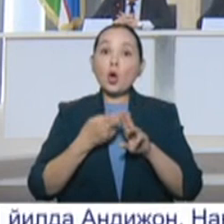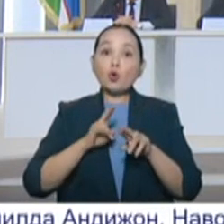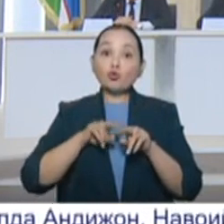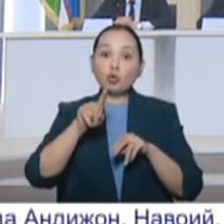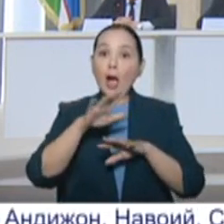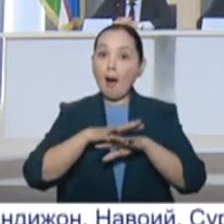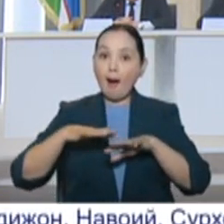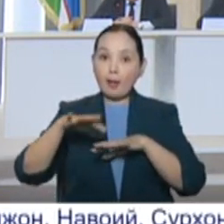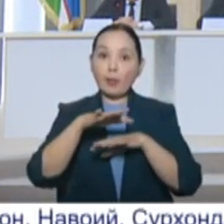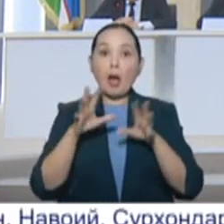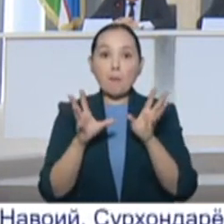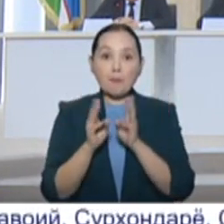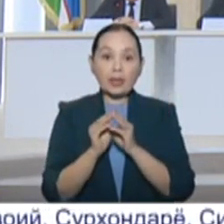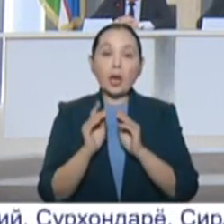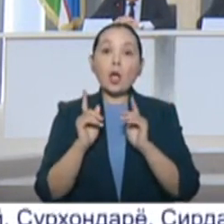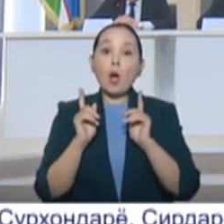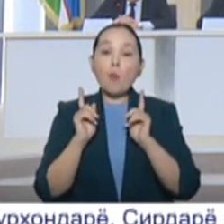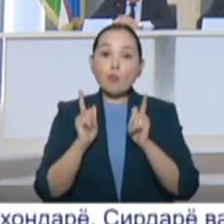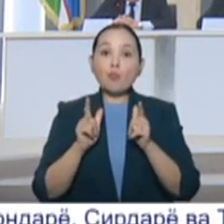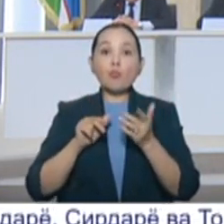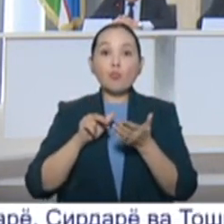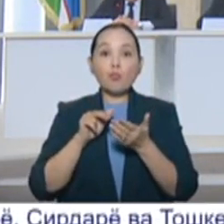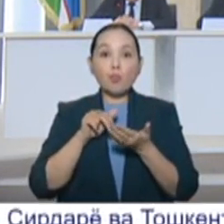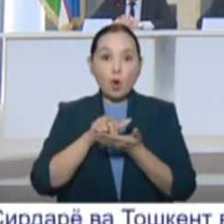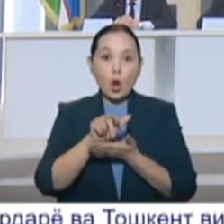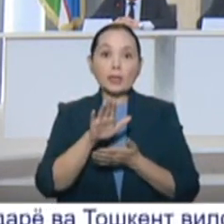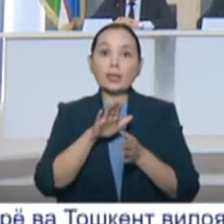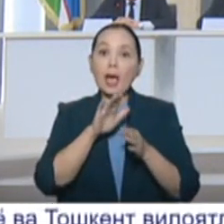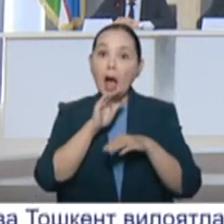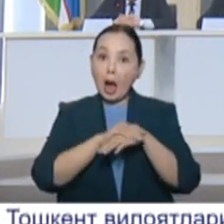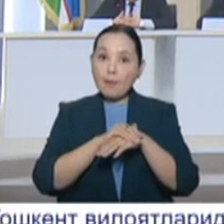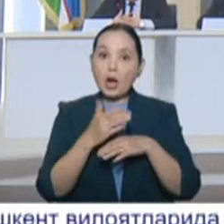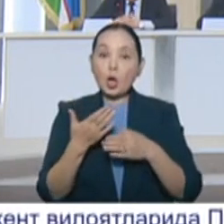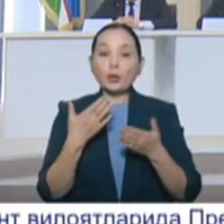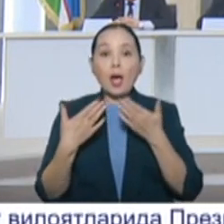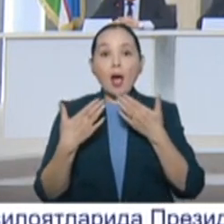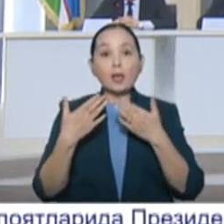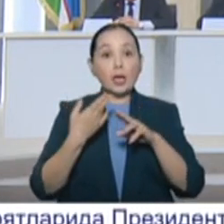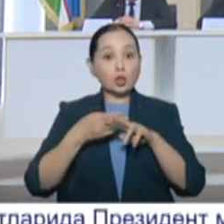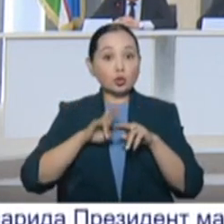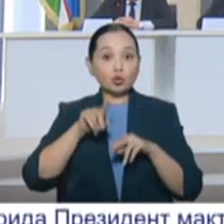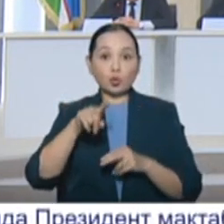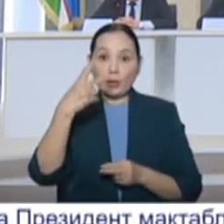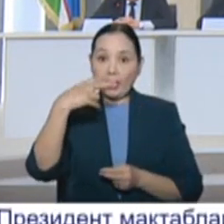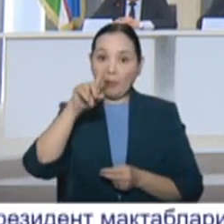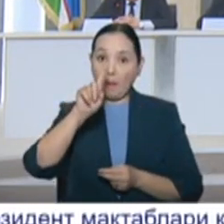xalq bilan birgalikka bo'ladigan nima amaliyot. Agar shu 21